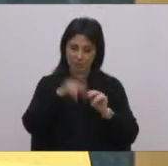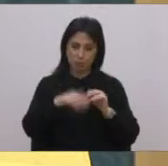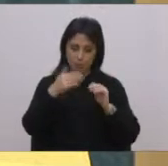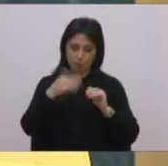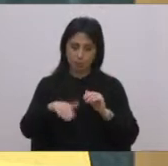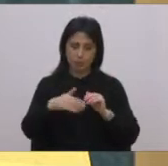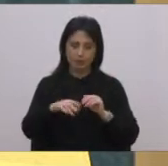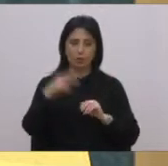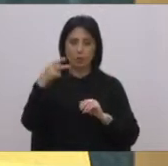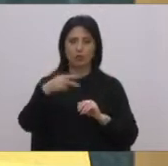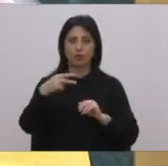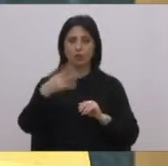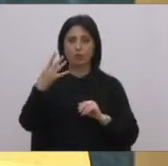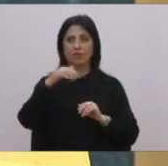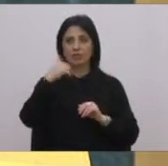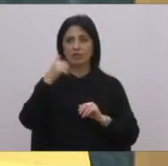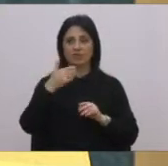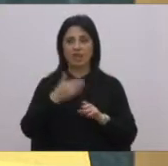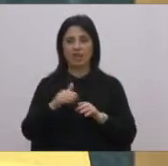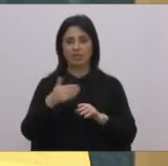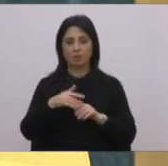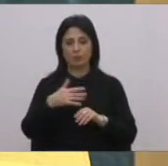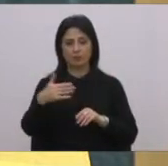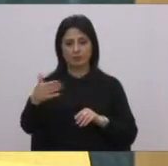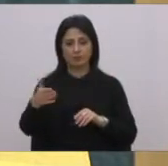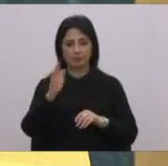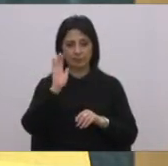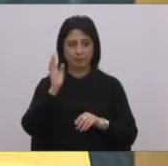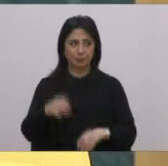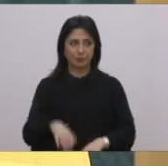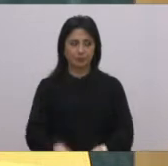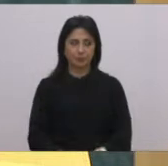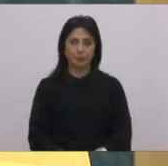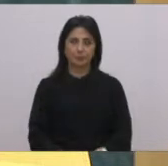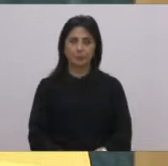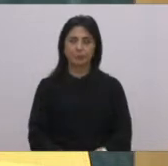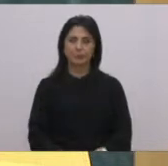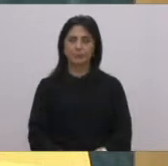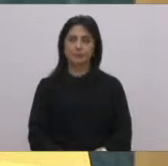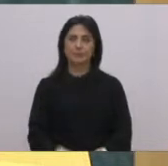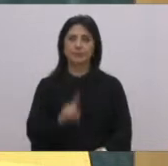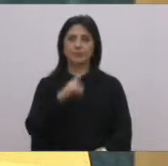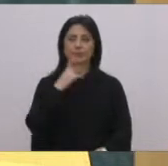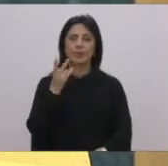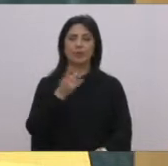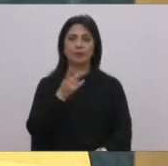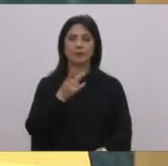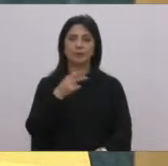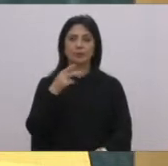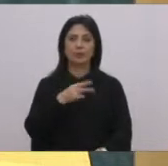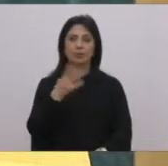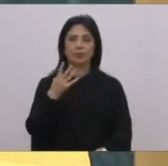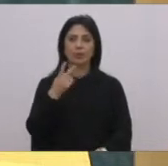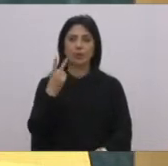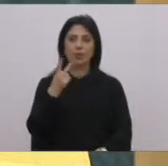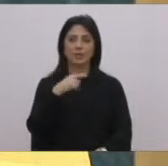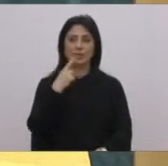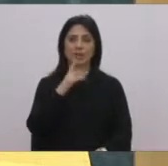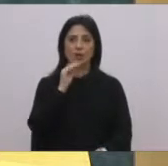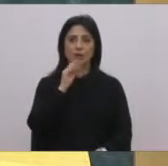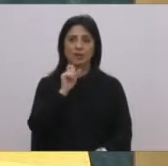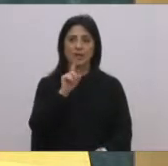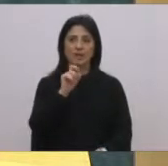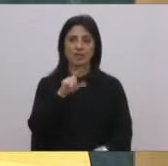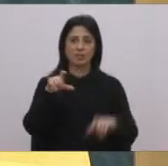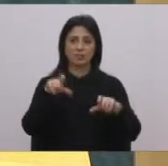უკვე 2024 წელს ეტაპობრივად არის დაგეგმილი. Და რა თქმა უნდა, 2022 წელი, როდესაც